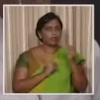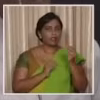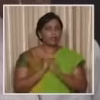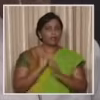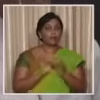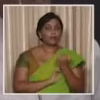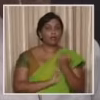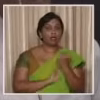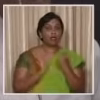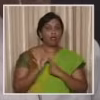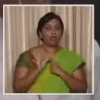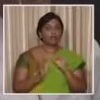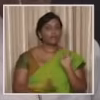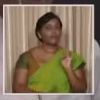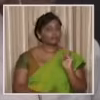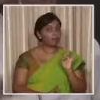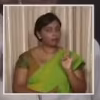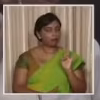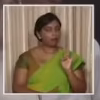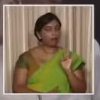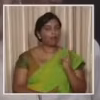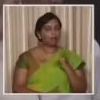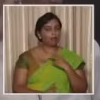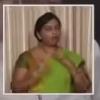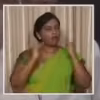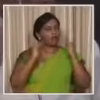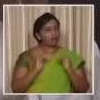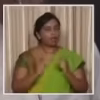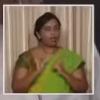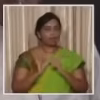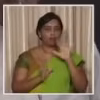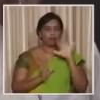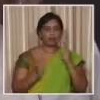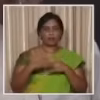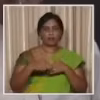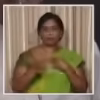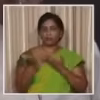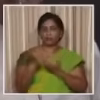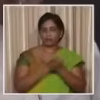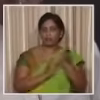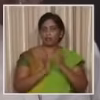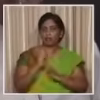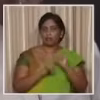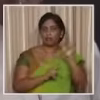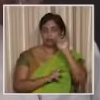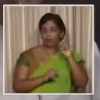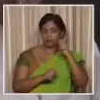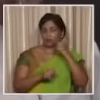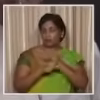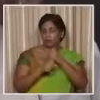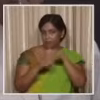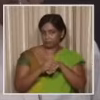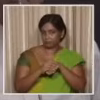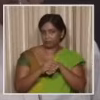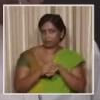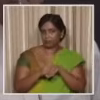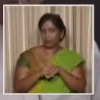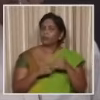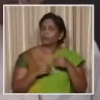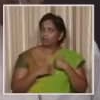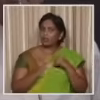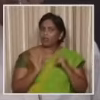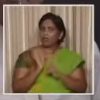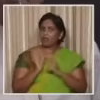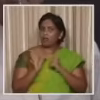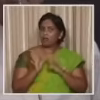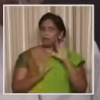බලයේ තියුණ අක්කර 25 දක්වා මම ඒක අඩු කර අක්කර 5ට කැබිනට් එකට ගිහිල්ලා මෛත්‍රීපාල සිරිසේන මැතිතුමාගේ රජයේ කාලේ. එතකොට අපි අක්කර